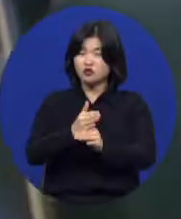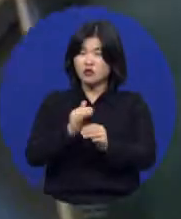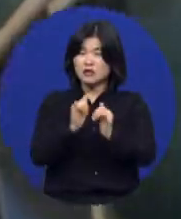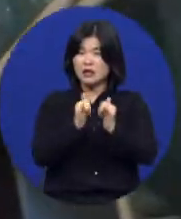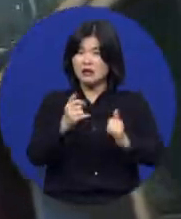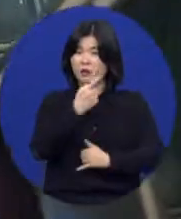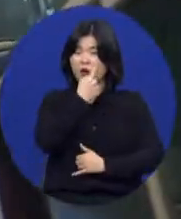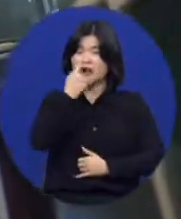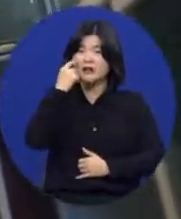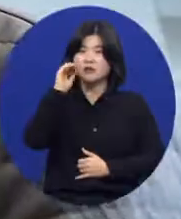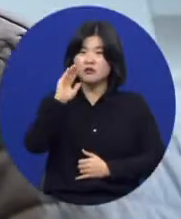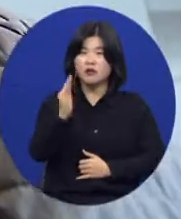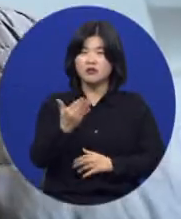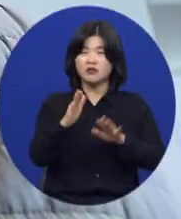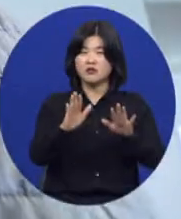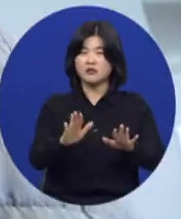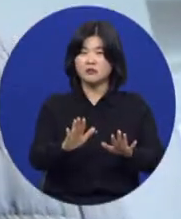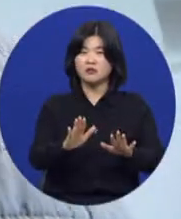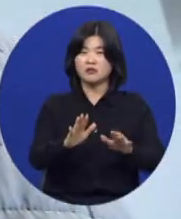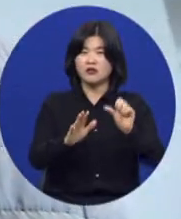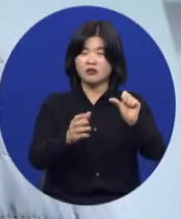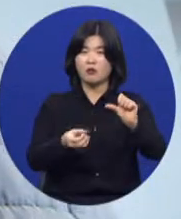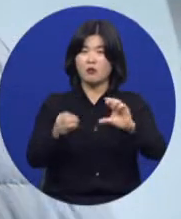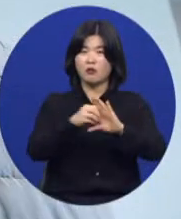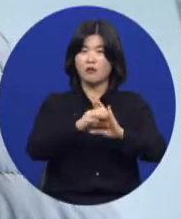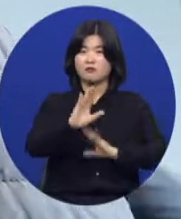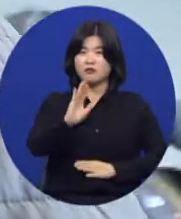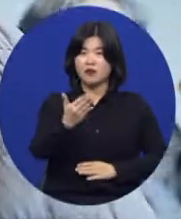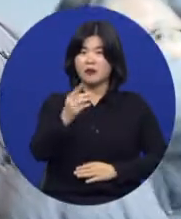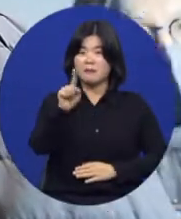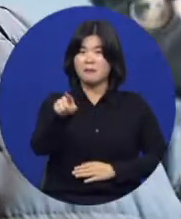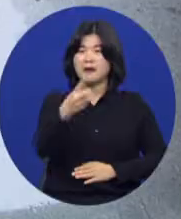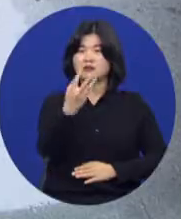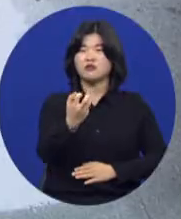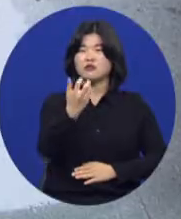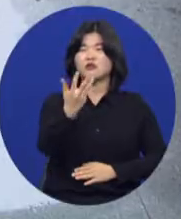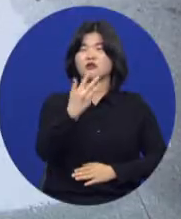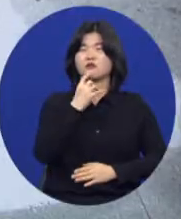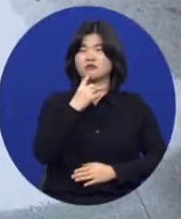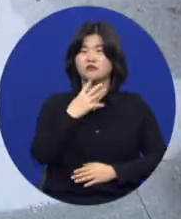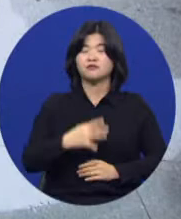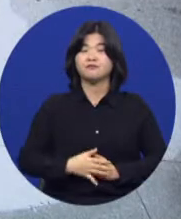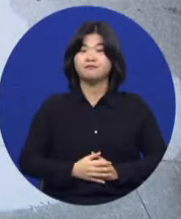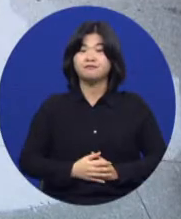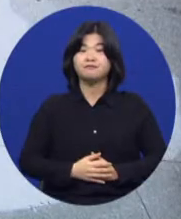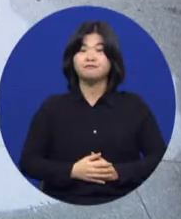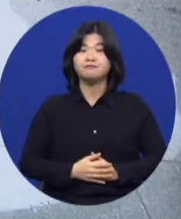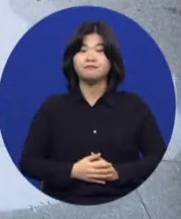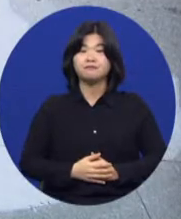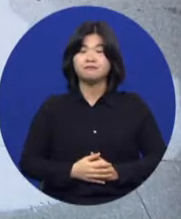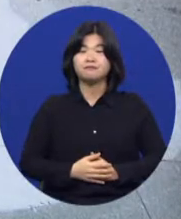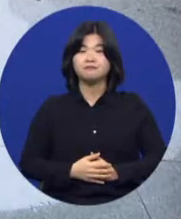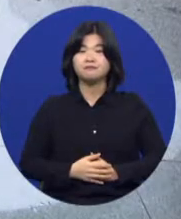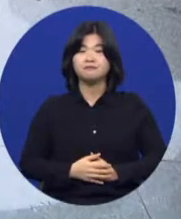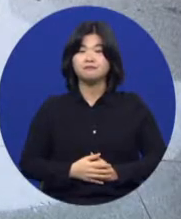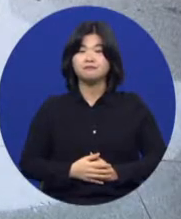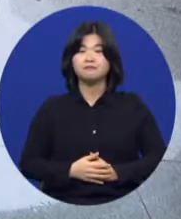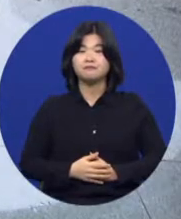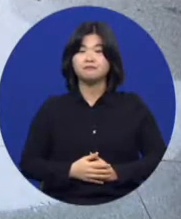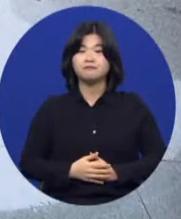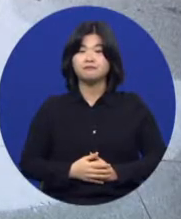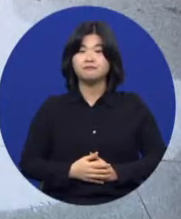신원이 밝혀진 유해는 이번에 확인된 5구를 포함해 138구에 불과합니다. MBC 뉴스 권혁태입니다.